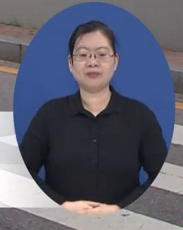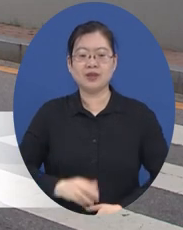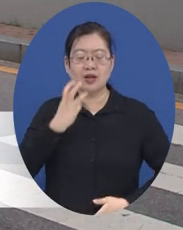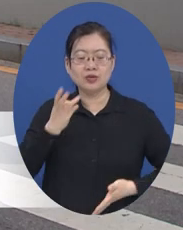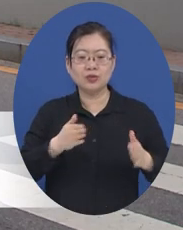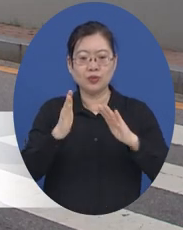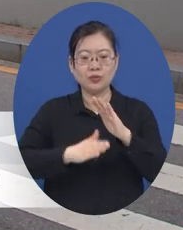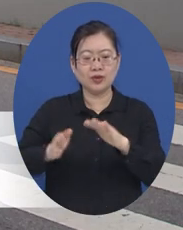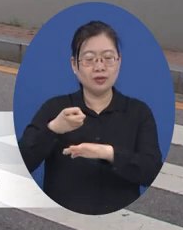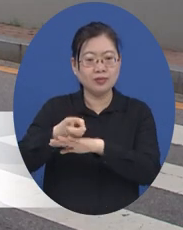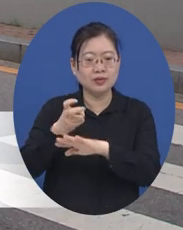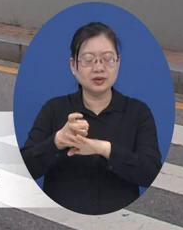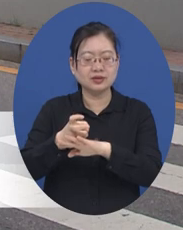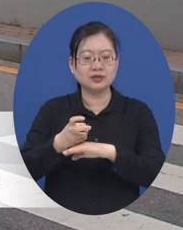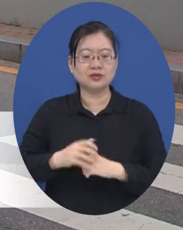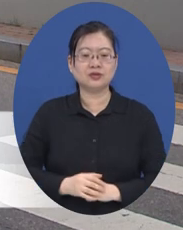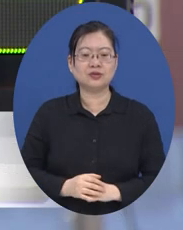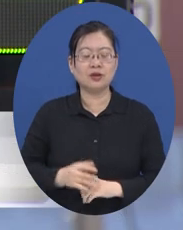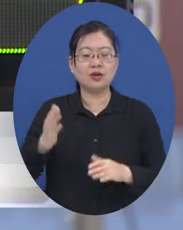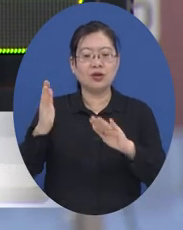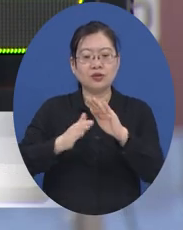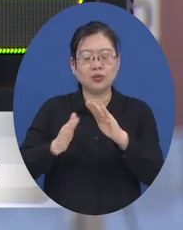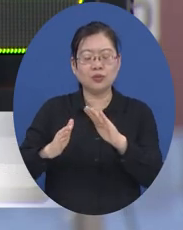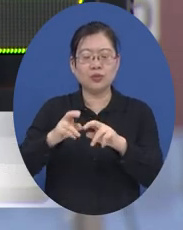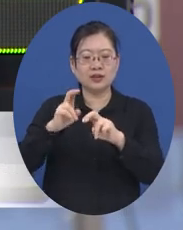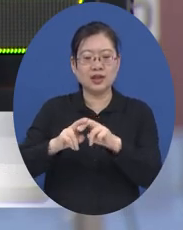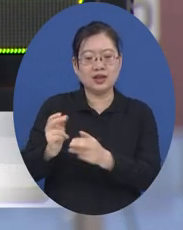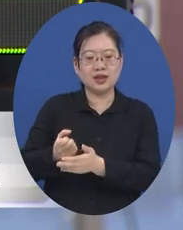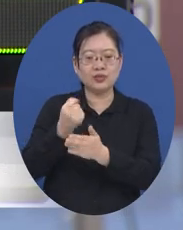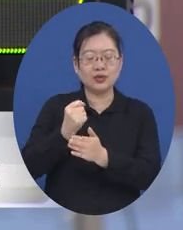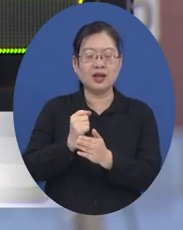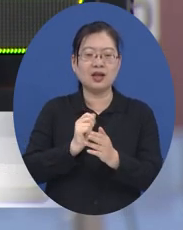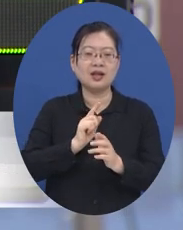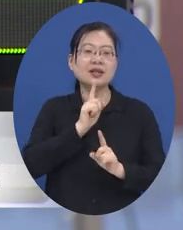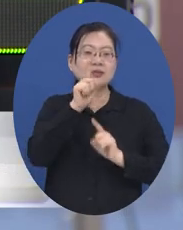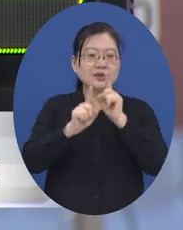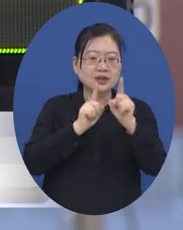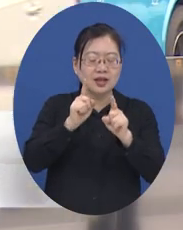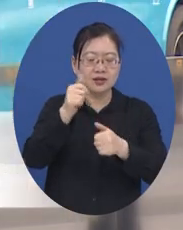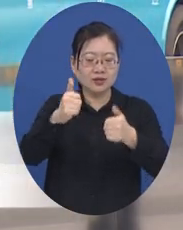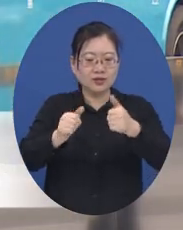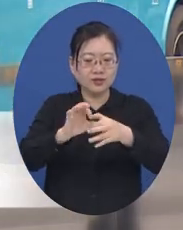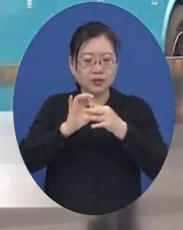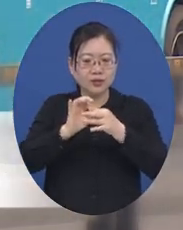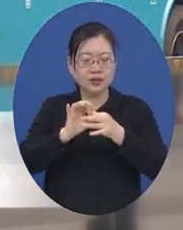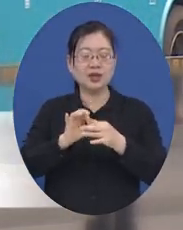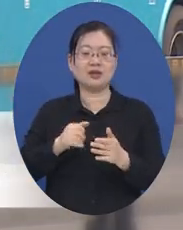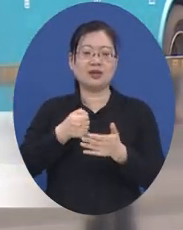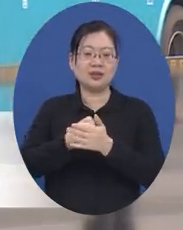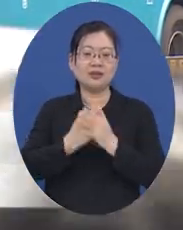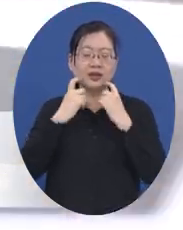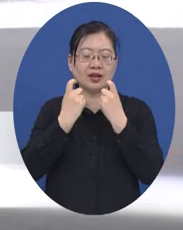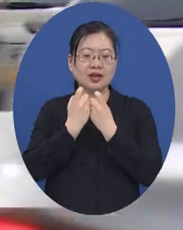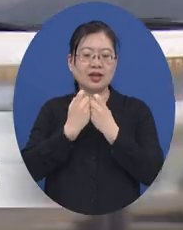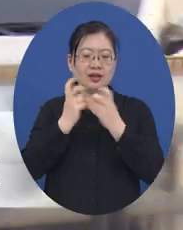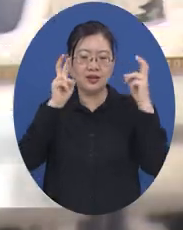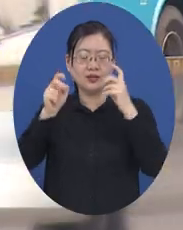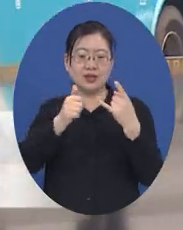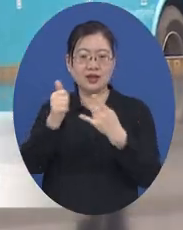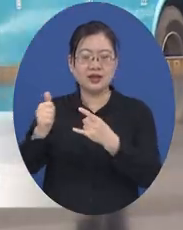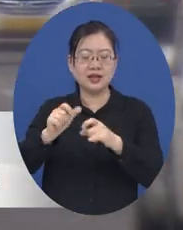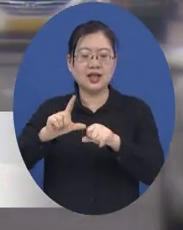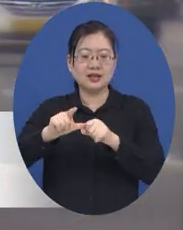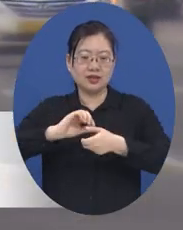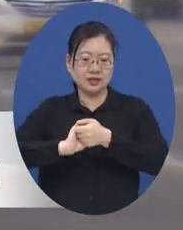경기도 공공버스는 공공이 노선을 소유하고 입찰 경쟁을 통해 선정된 민간 운송사업자에게 일정기간